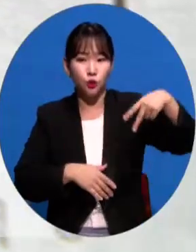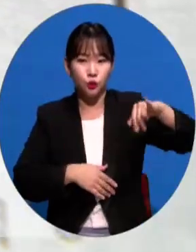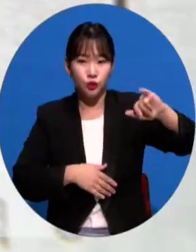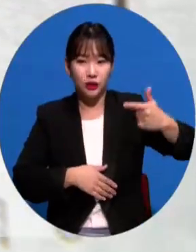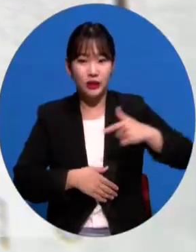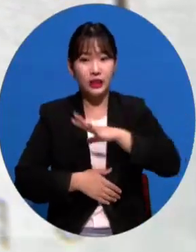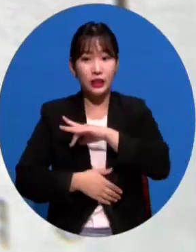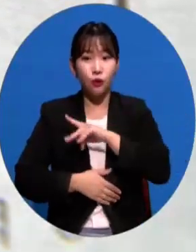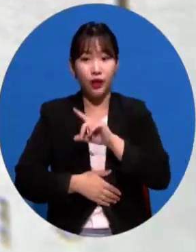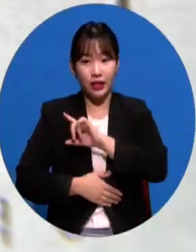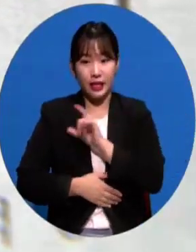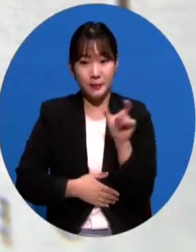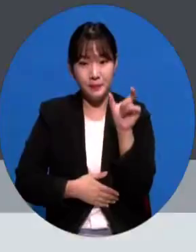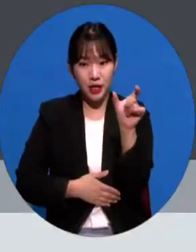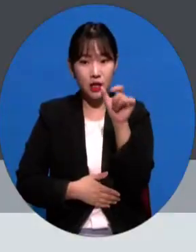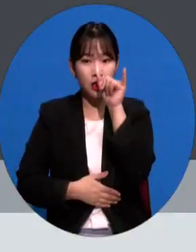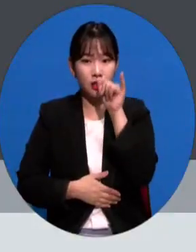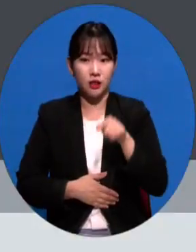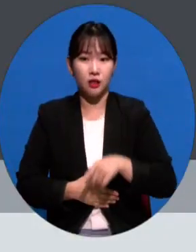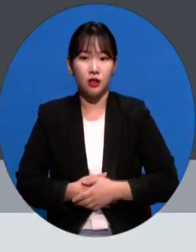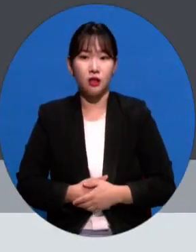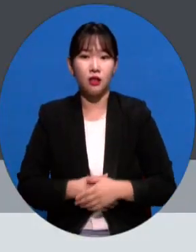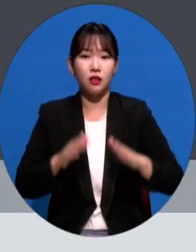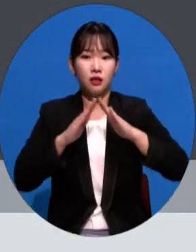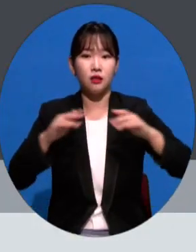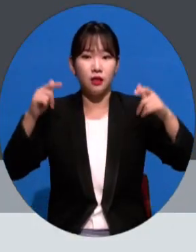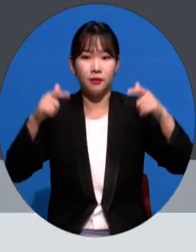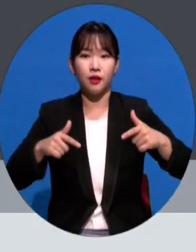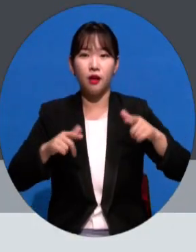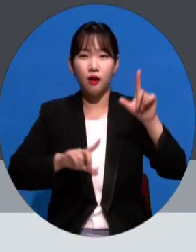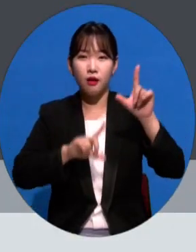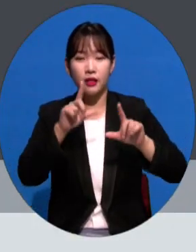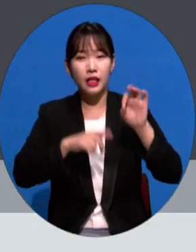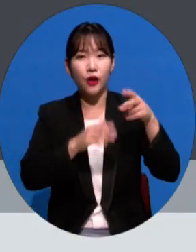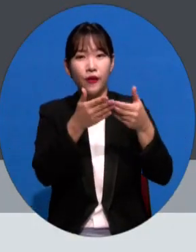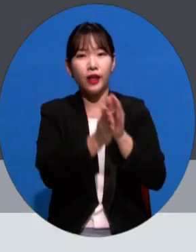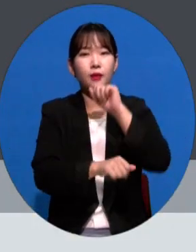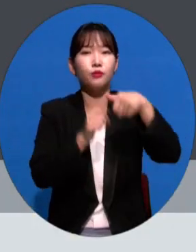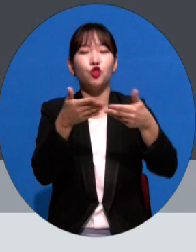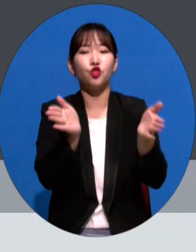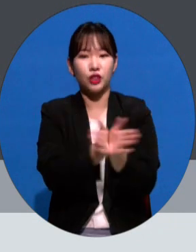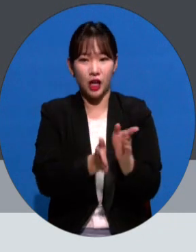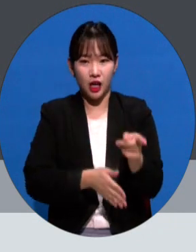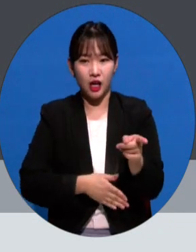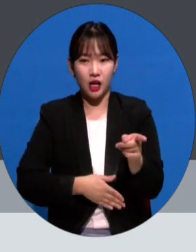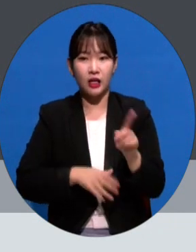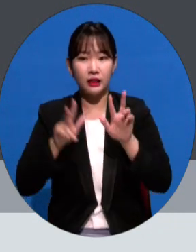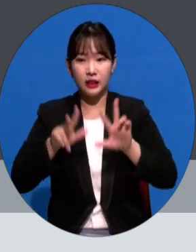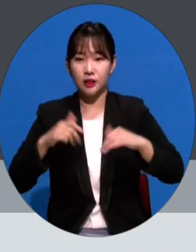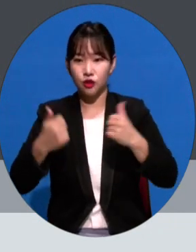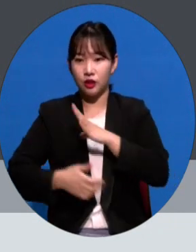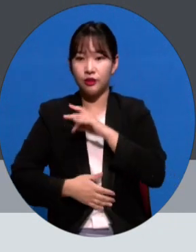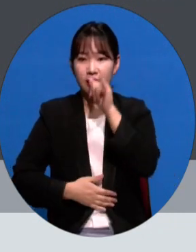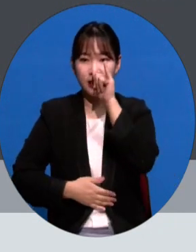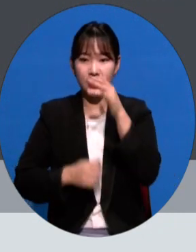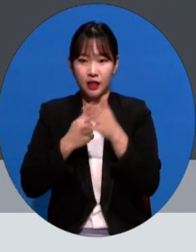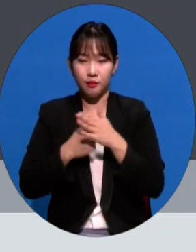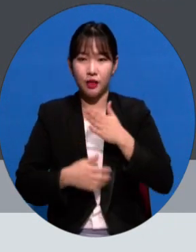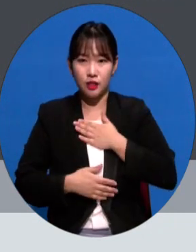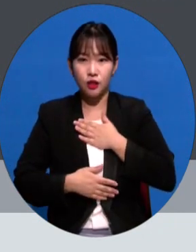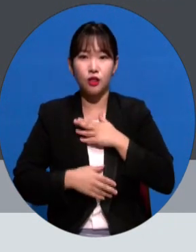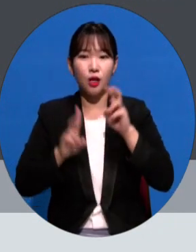국회의원의 이름을 명시했습니다 전남에서의 현실적 여당은 더불어민주당이고 현역 국회의원들이 있기 때문에